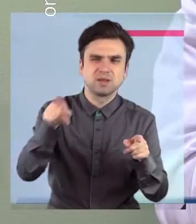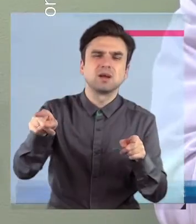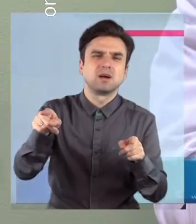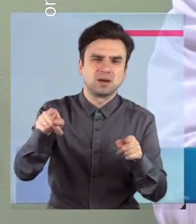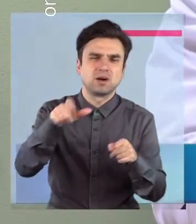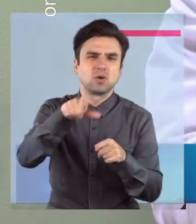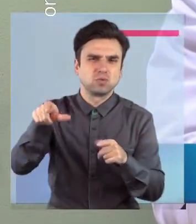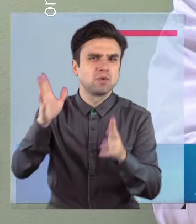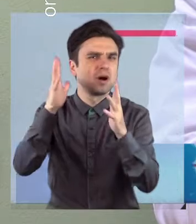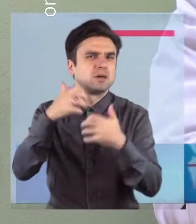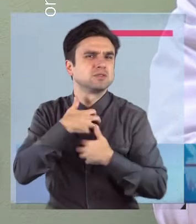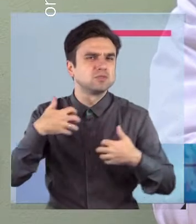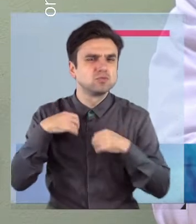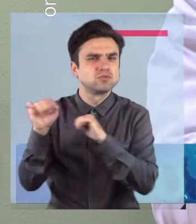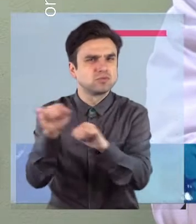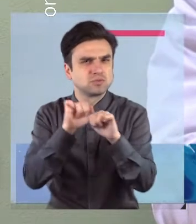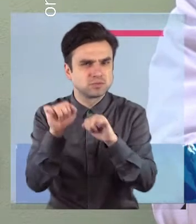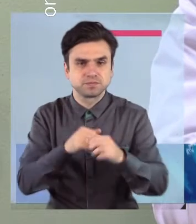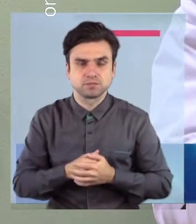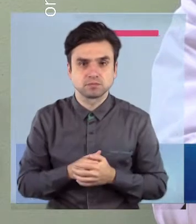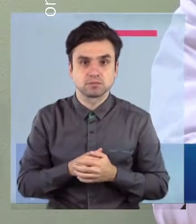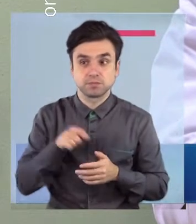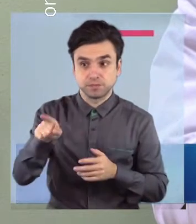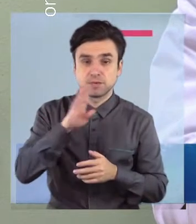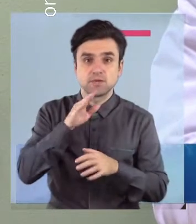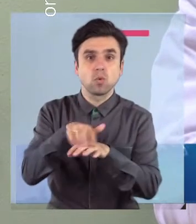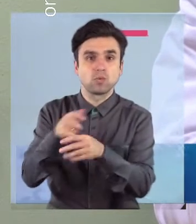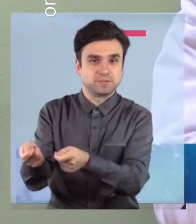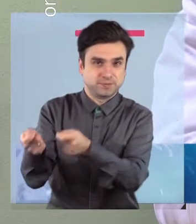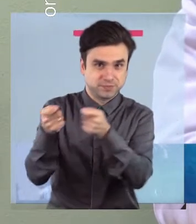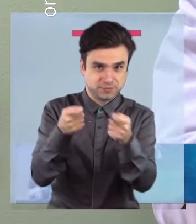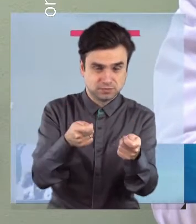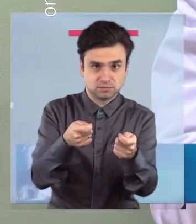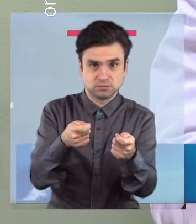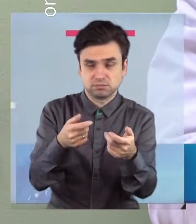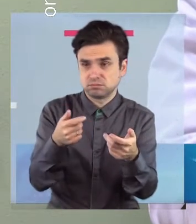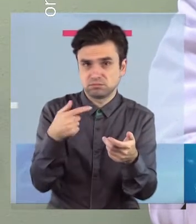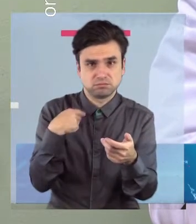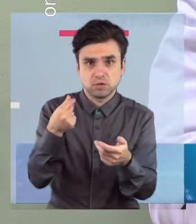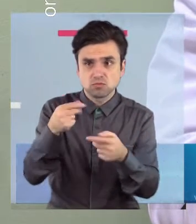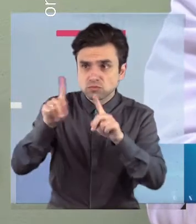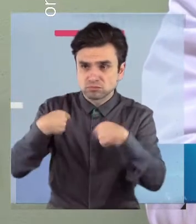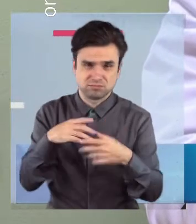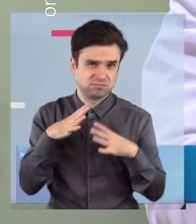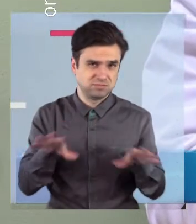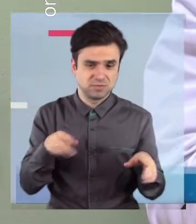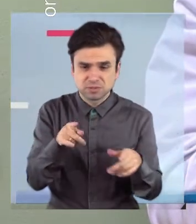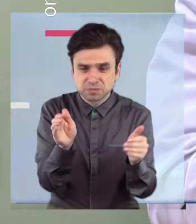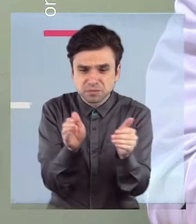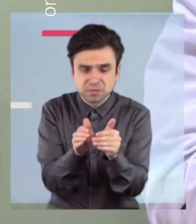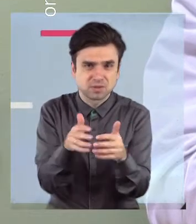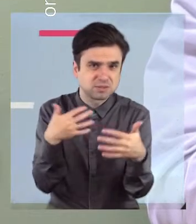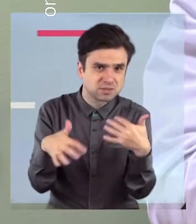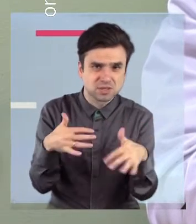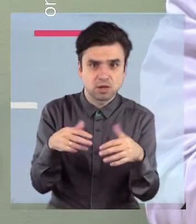кошеняти. За котенка гроші навіть не брали. Які можуть бути аналізи, якщо тварина в тяжкому стані? Там нічого не візьмеш у нього. За нього головне, що